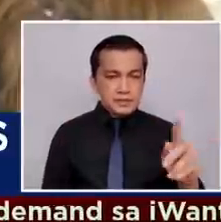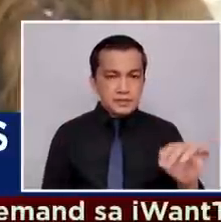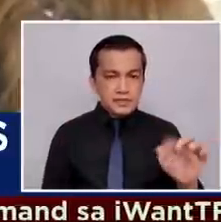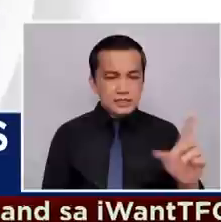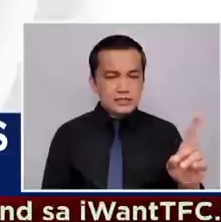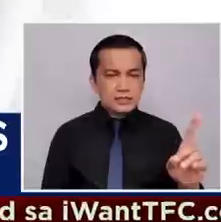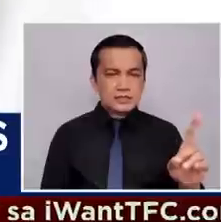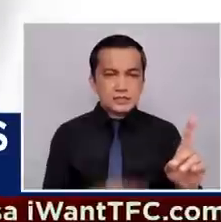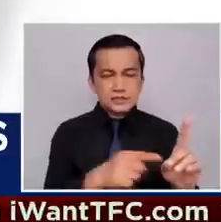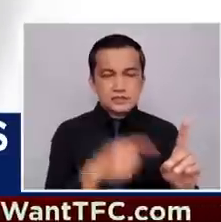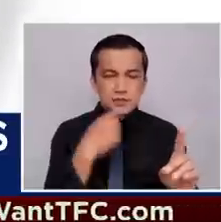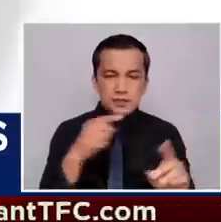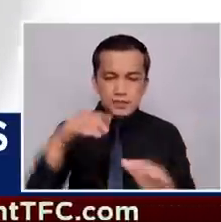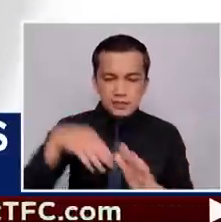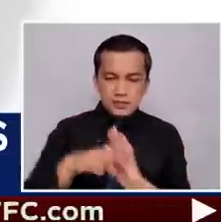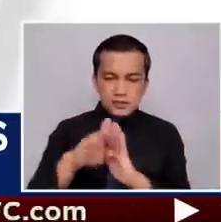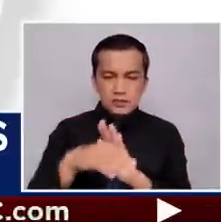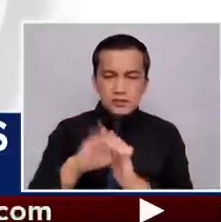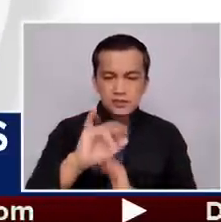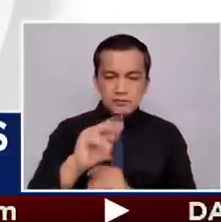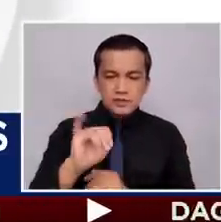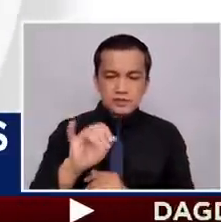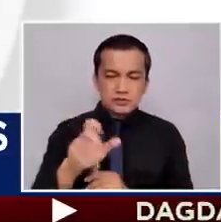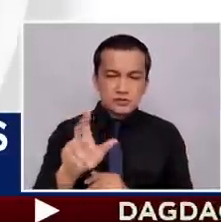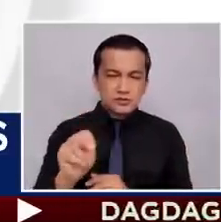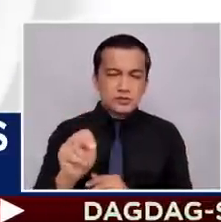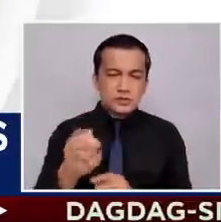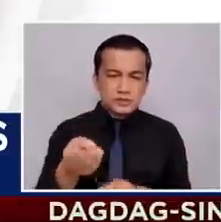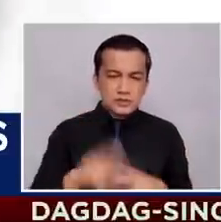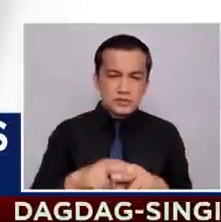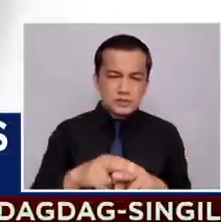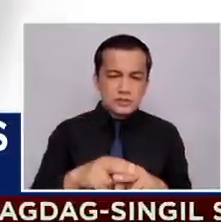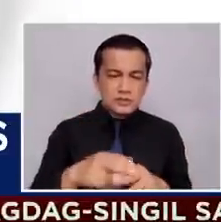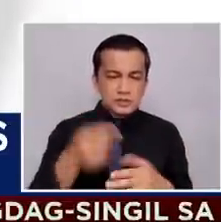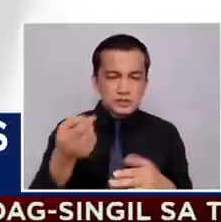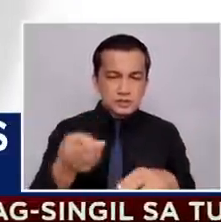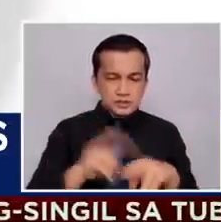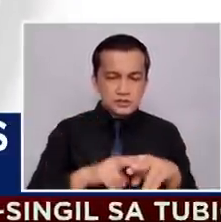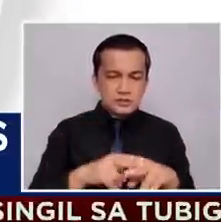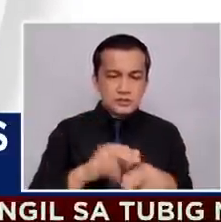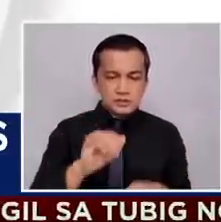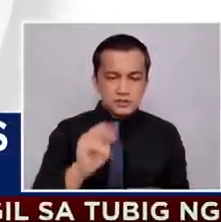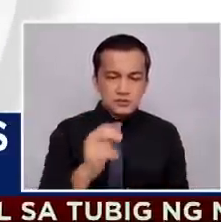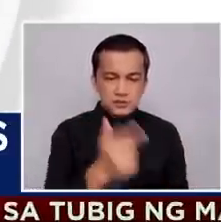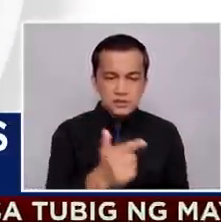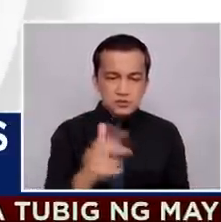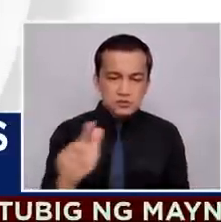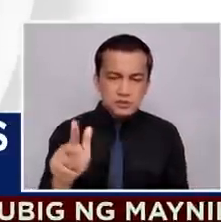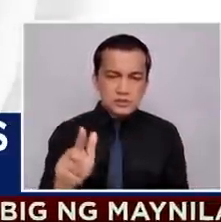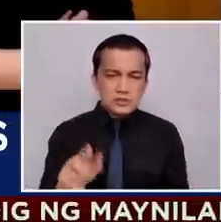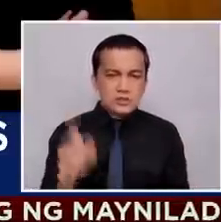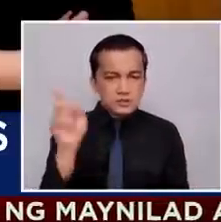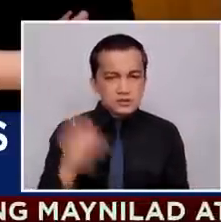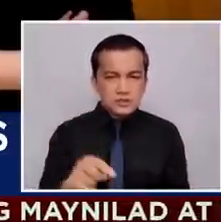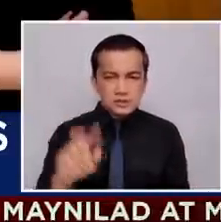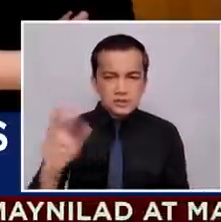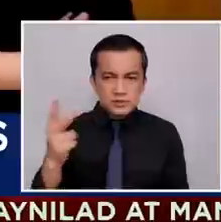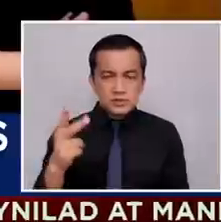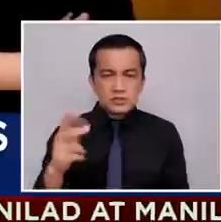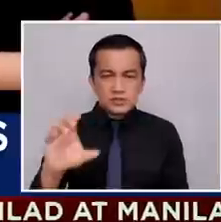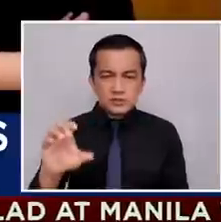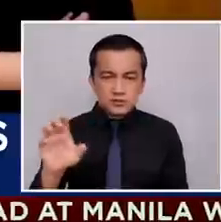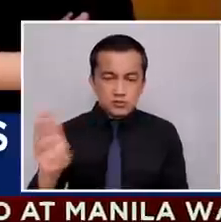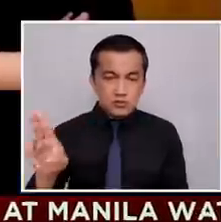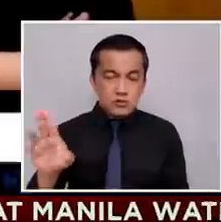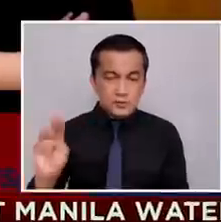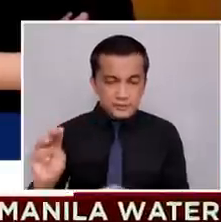inflation lang muna ang ipapatong na dagdag sa January 2023, nakatumbas na mahigit 3 pesos kada cubic meter. Lahat kasi talaga